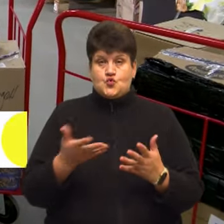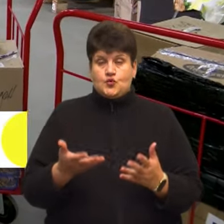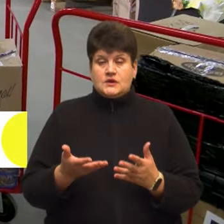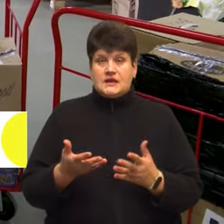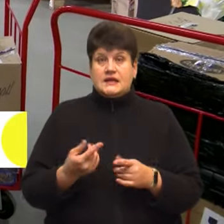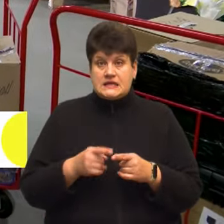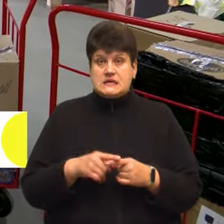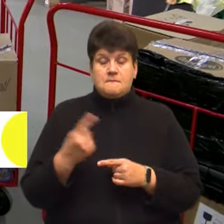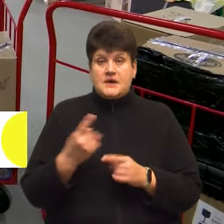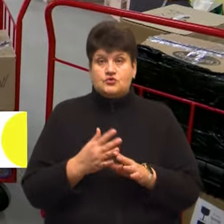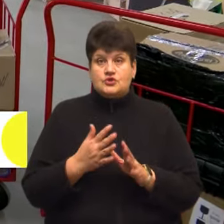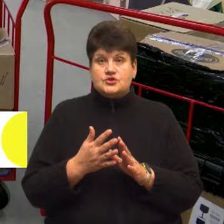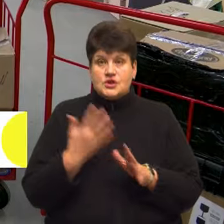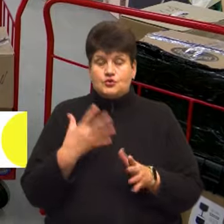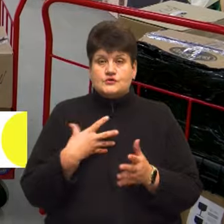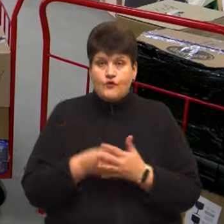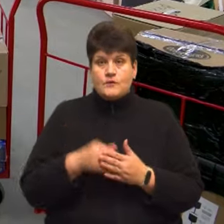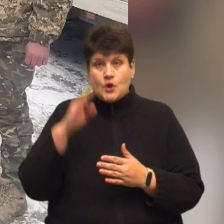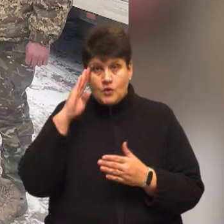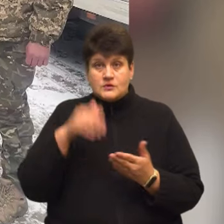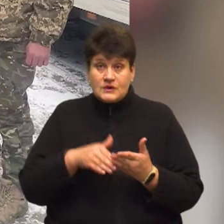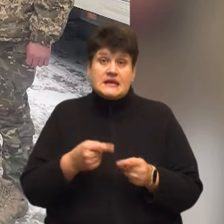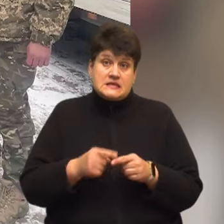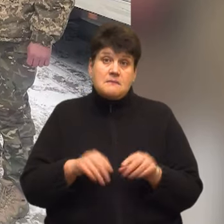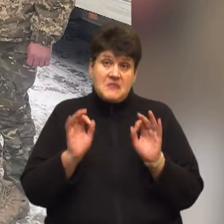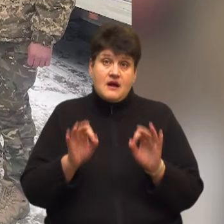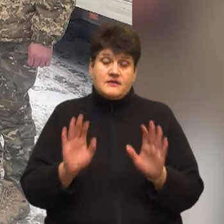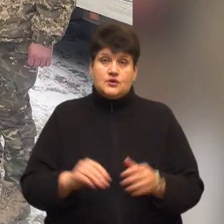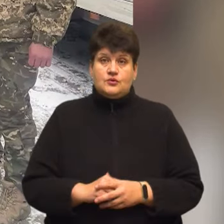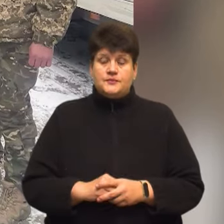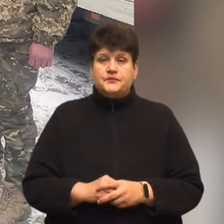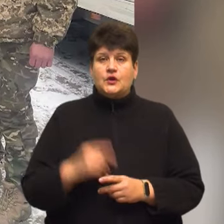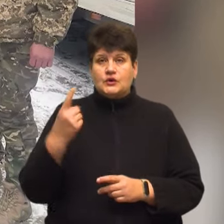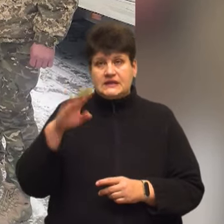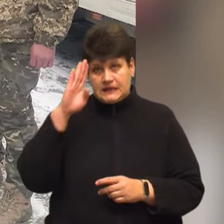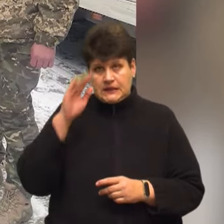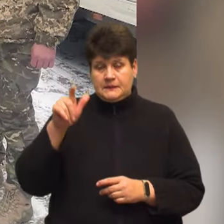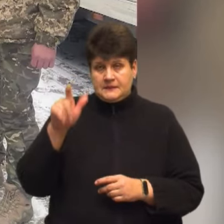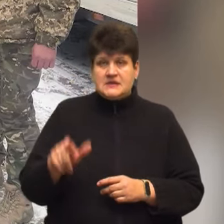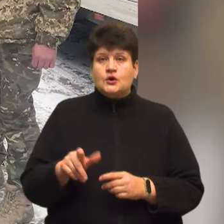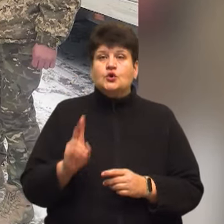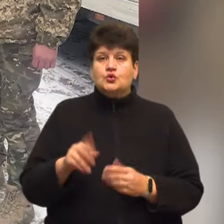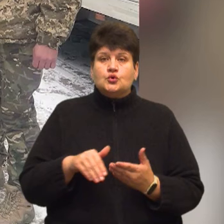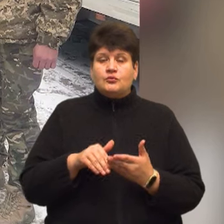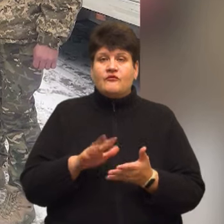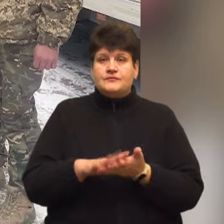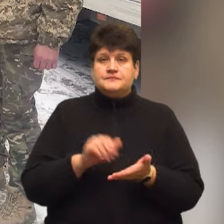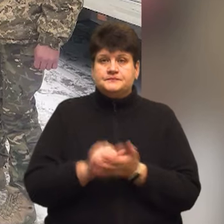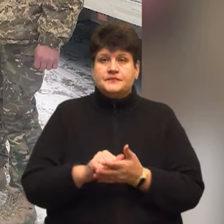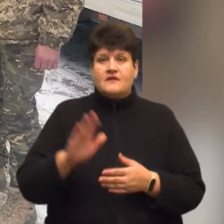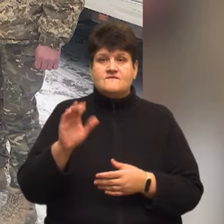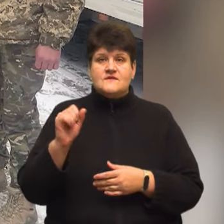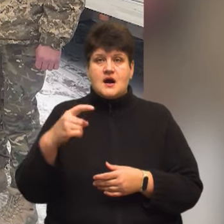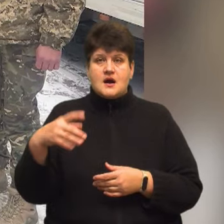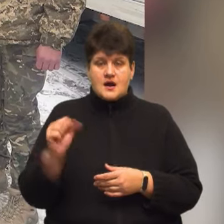чергу будуть своїм хлопцям допомагати і це є правильно один з бійців кому допомагає Тарас Василь із позивним Ваха зараз